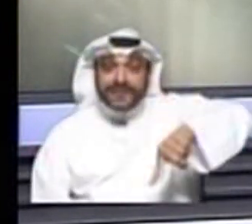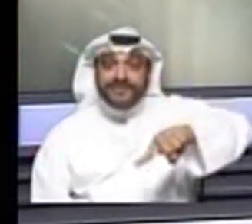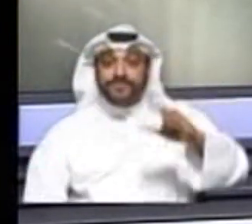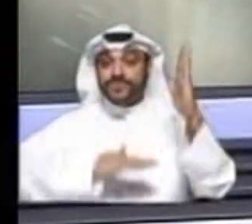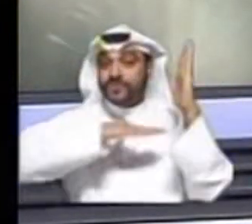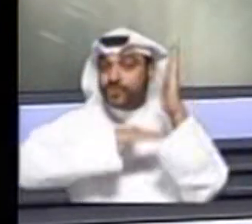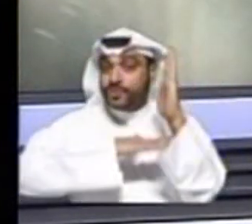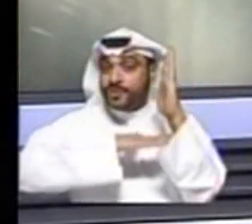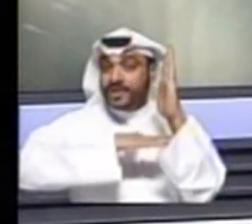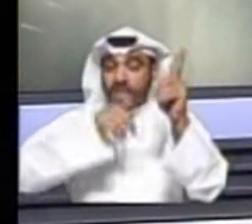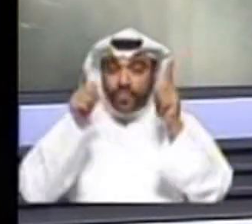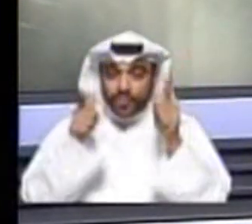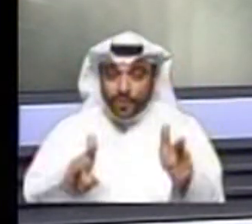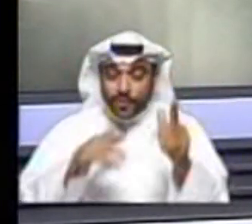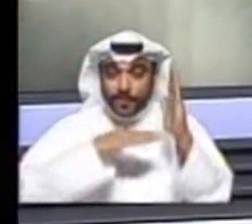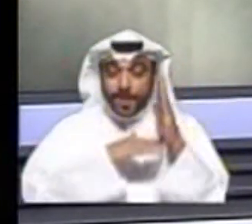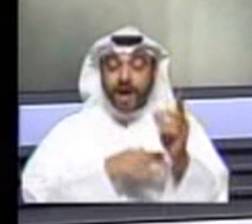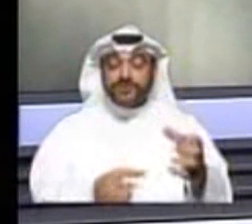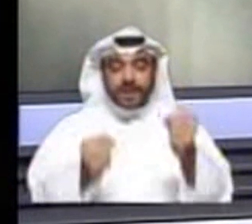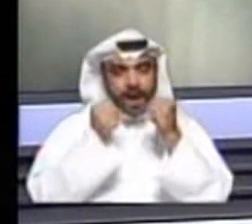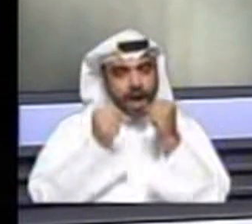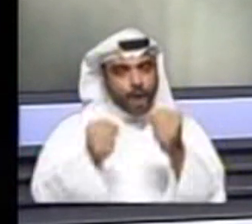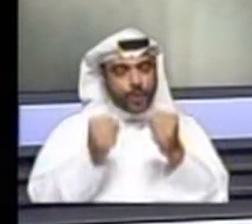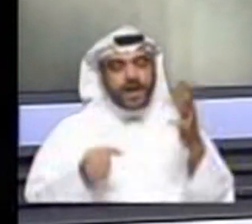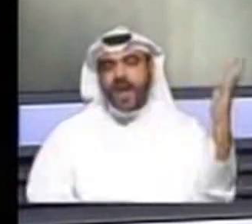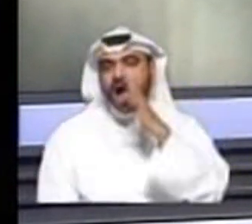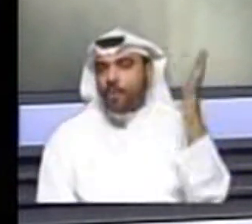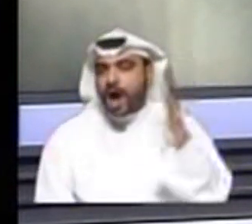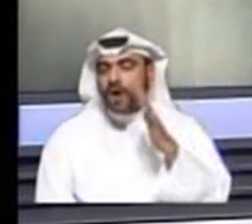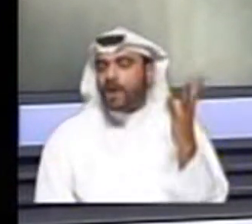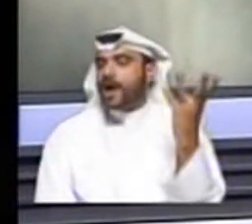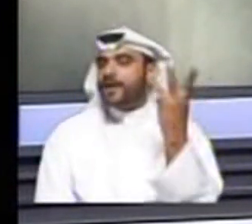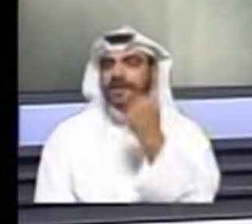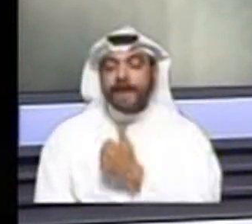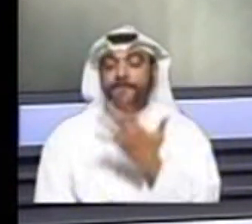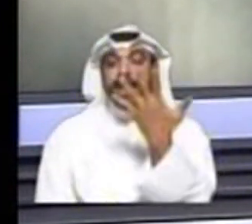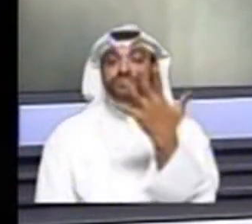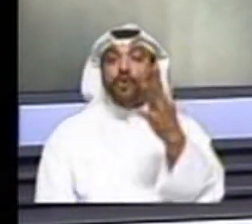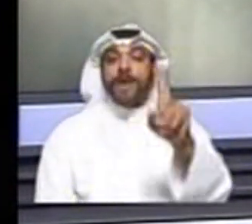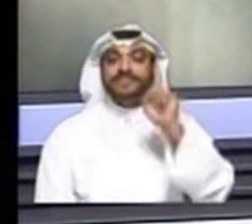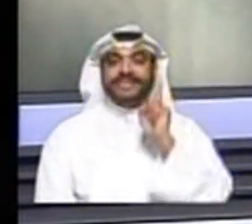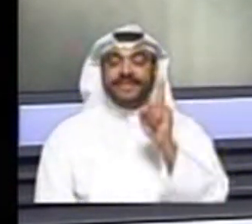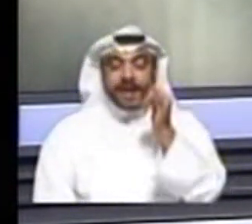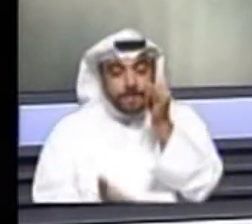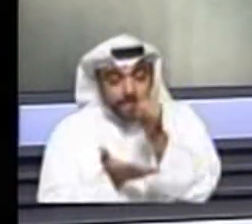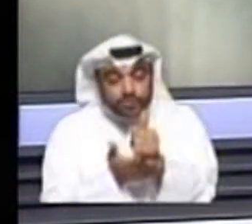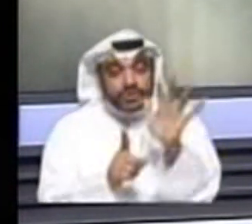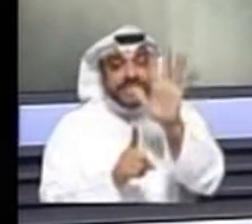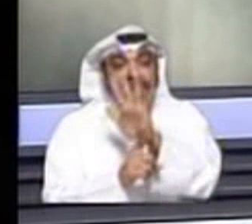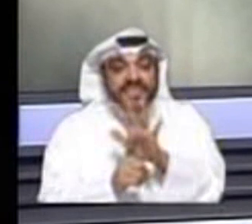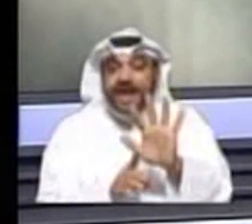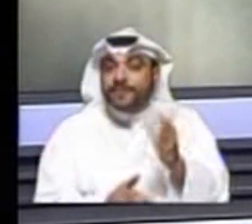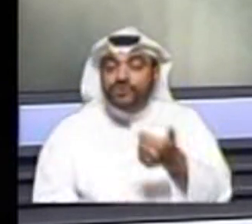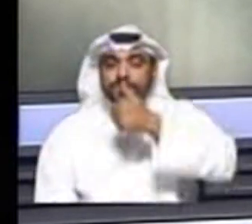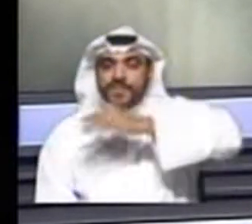الجنوبي الشرقي، متوقع تتجاوز سرعته أحيانا 55 كيلومتر في الساعة، راح يتسبب بارتفاع الأمواج اللي قد تصل إلى